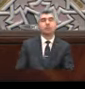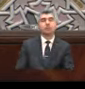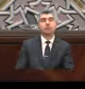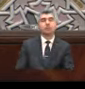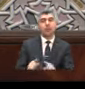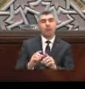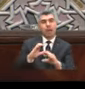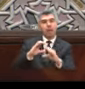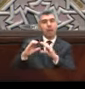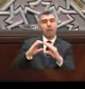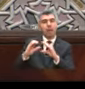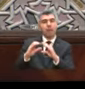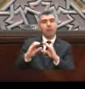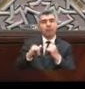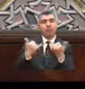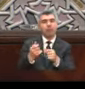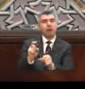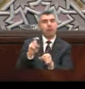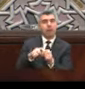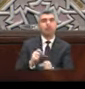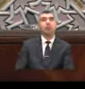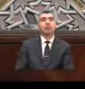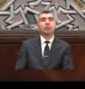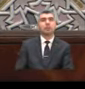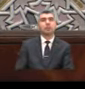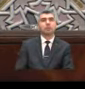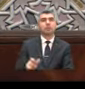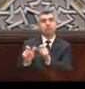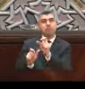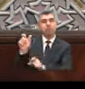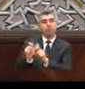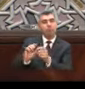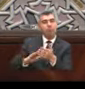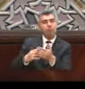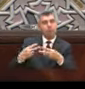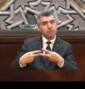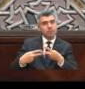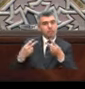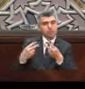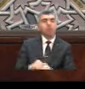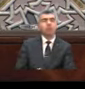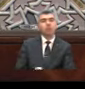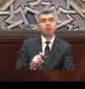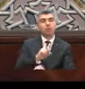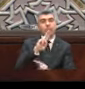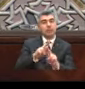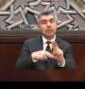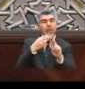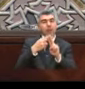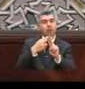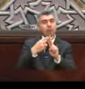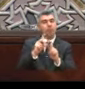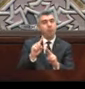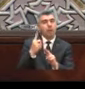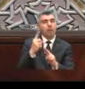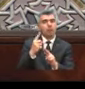بالحوار الاجتماعي، لذا أقترح على السيدات والسادة النواب طرحها دفعة واحدة لتنال جواباً